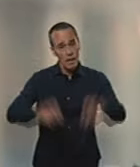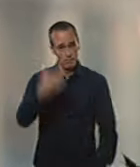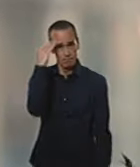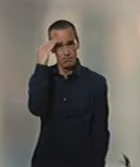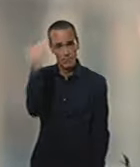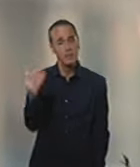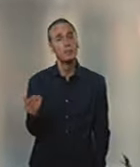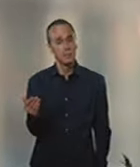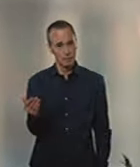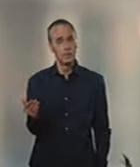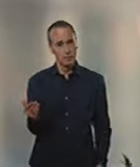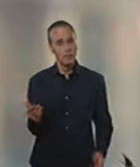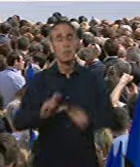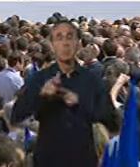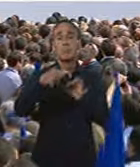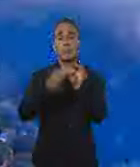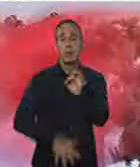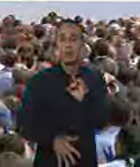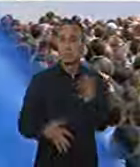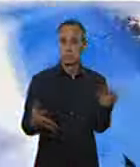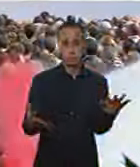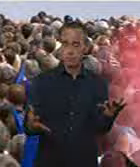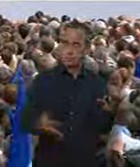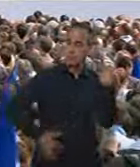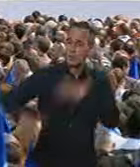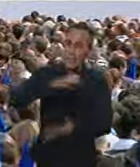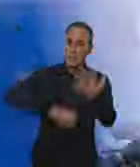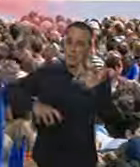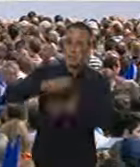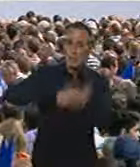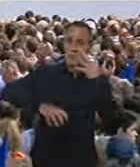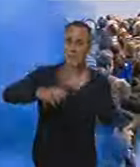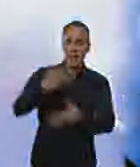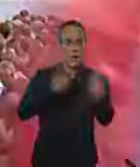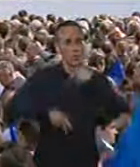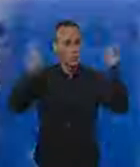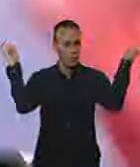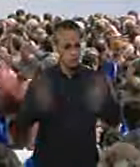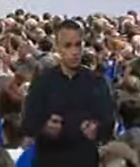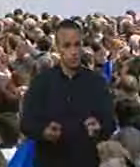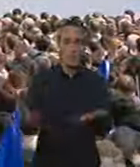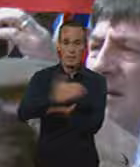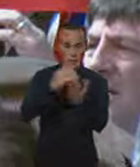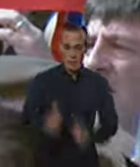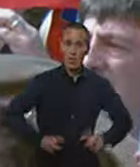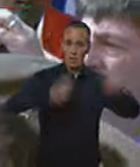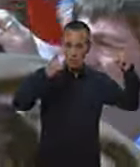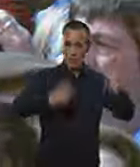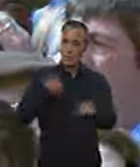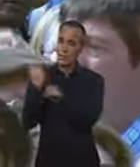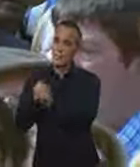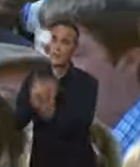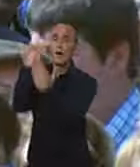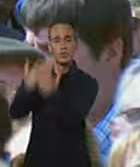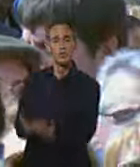dans le cercle vicieux de la dépression et de la récession augmenter les salaires et diminuer le coût de travail